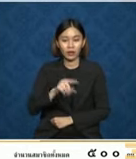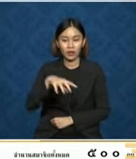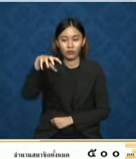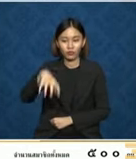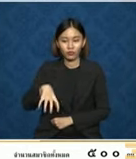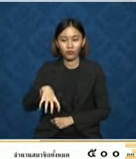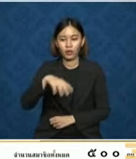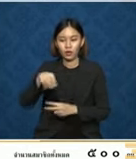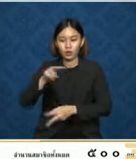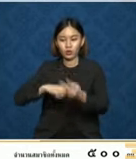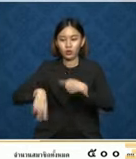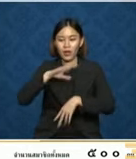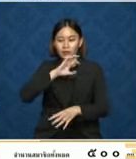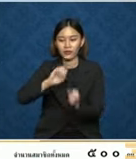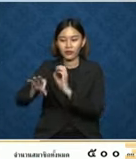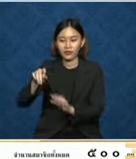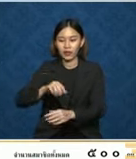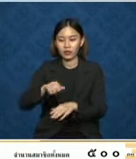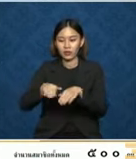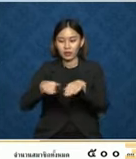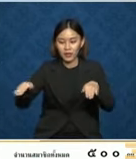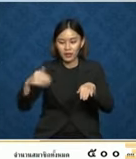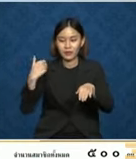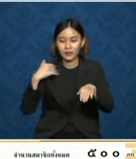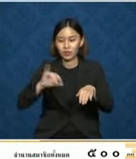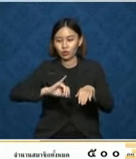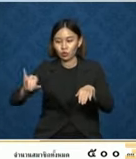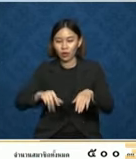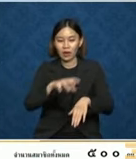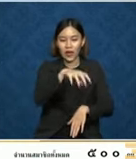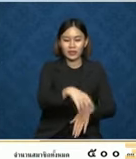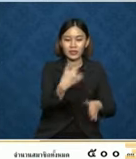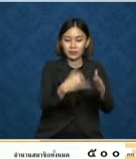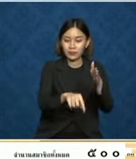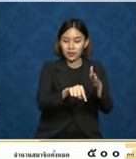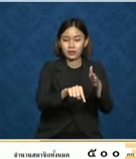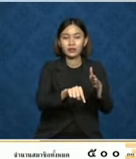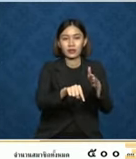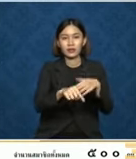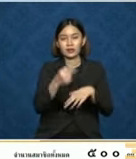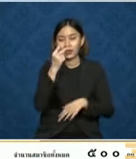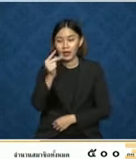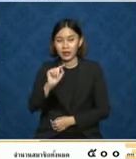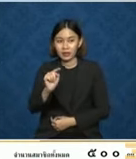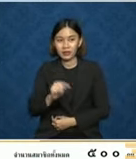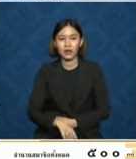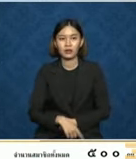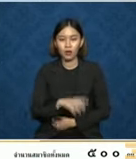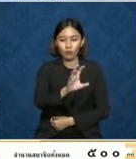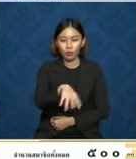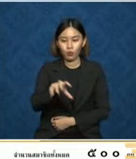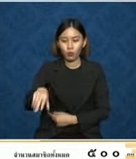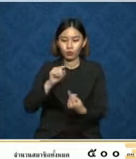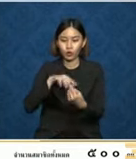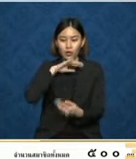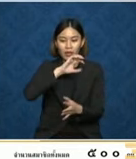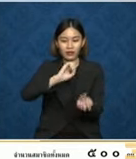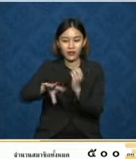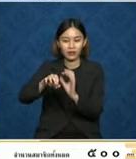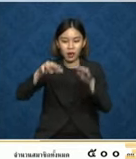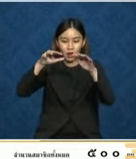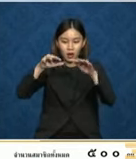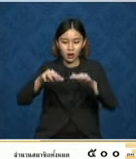ำจัดขยะมูลฝอยที่ถูกต้องและสถานที่กำจัดขยะมูลฝอยที่ไม่ถูกต้องก็ได้นะครับท่านจะพบว่าจำนวนสถานีกำจัดขยะนั้น